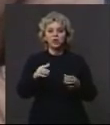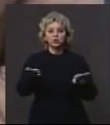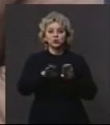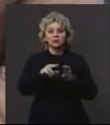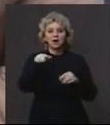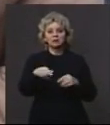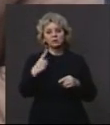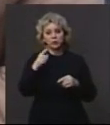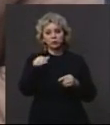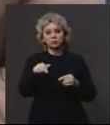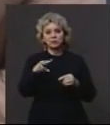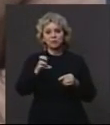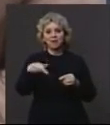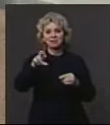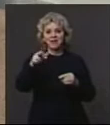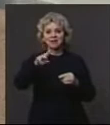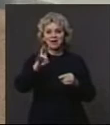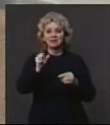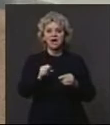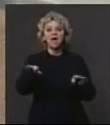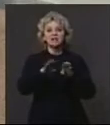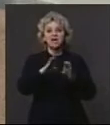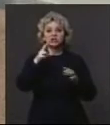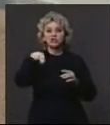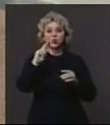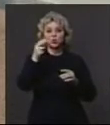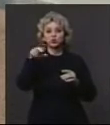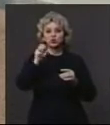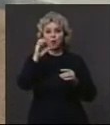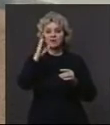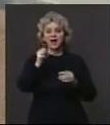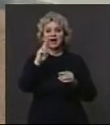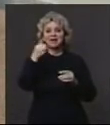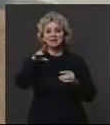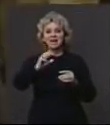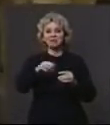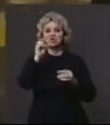так, на скидку, Мадаян. А также Василий Текучев, Александр Катаев,